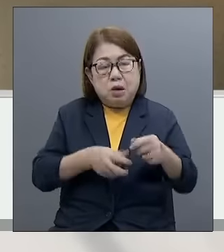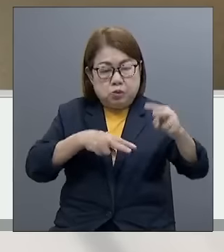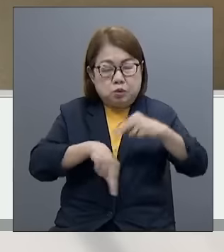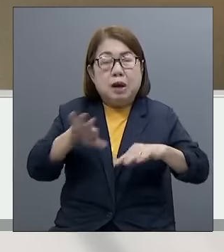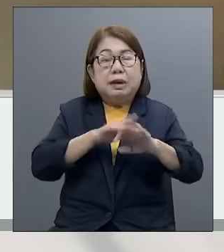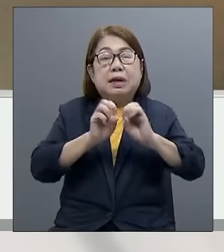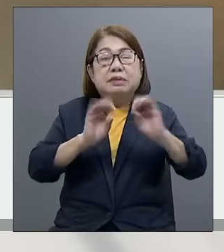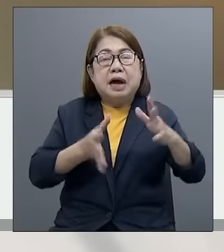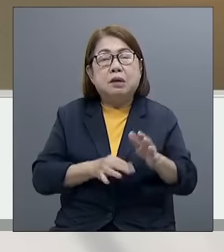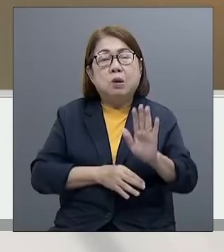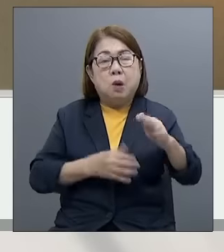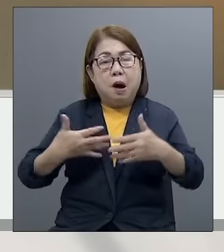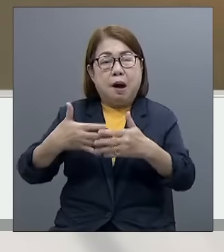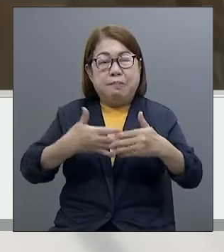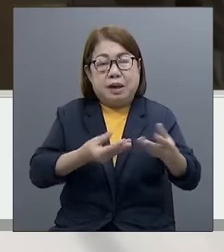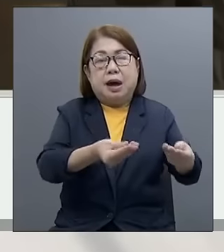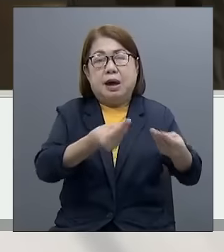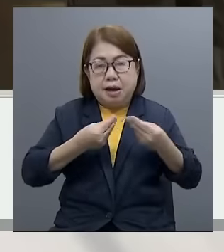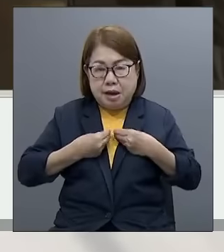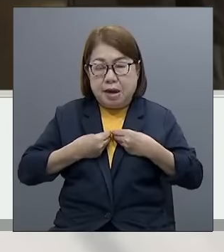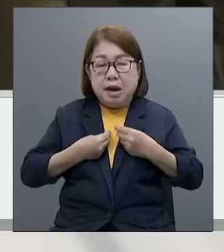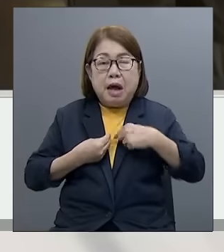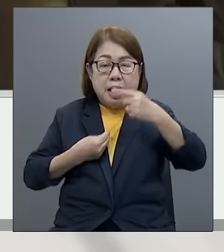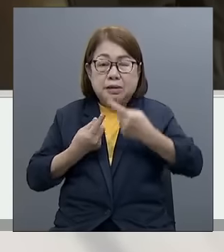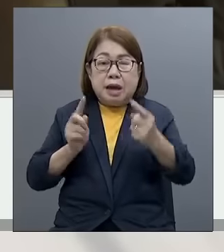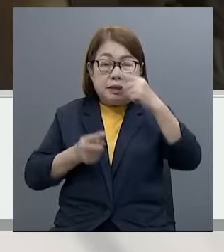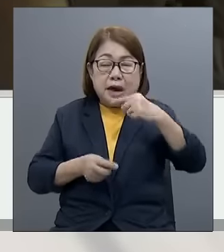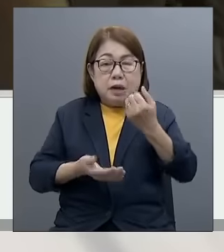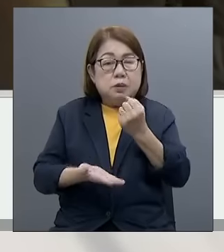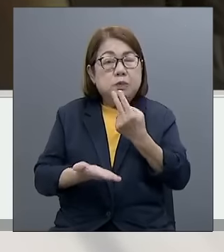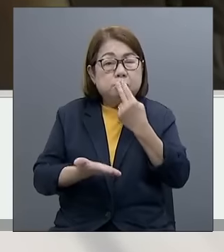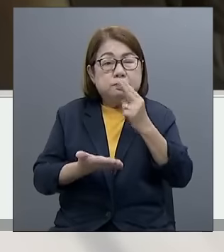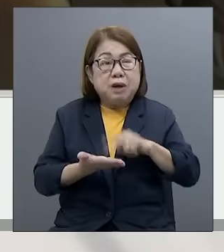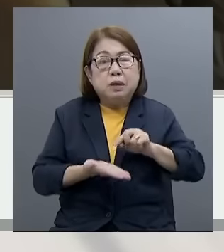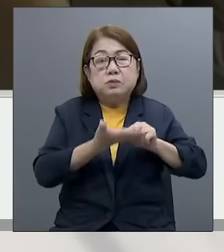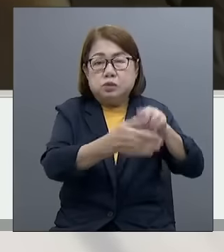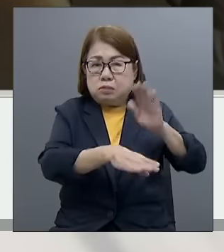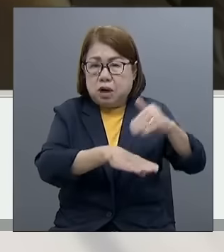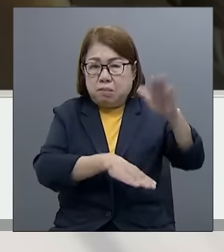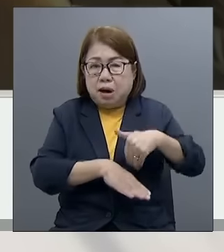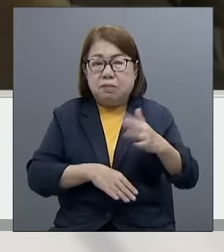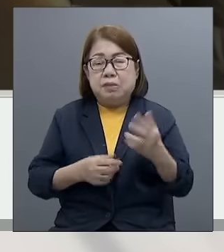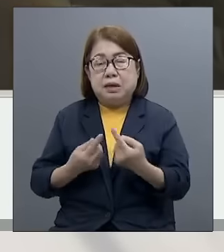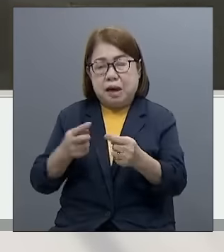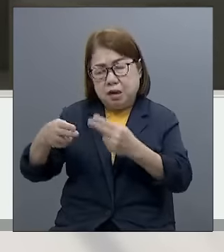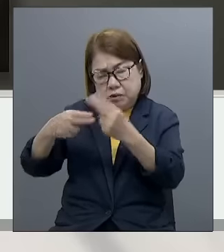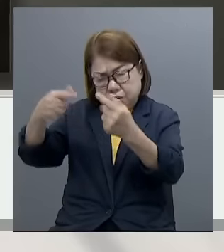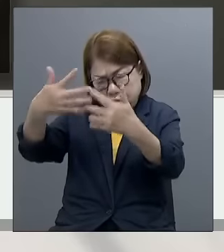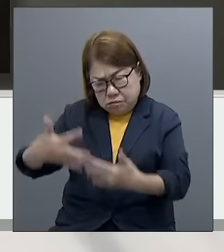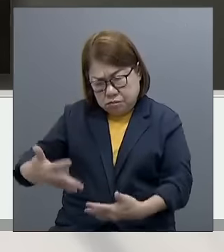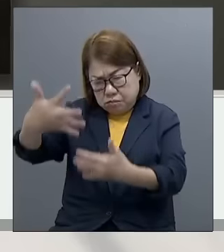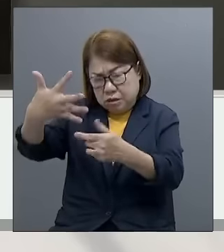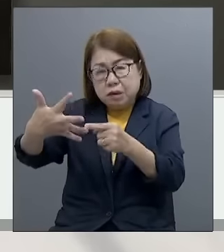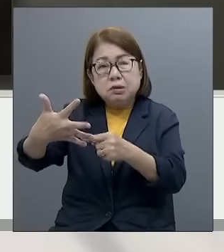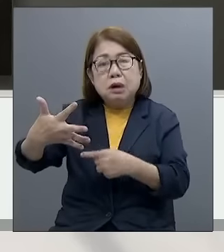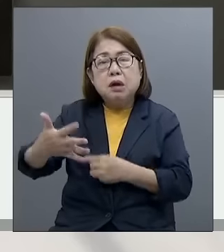ไทยไม่เคยทำหนังสือไปขอทวงคืนโกลเด้นบอยนะคะไม่พบว่าอยู่ในลิสต์ที่รัฐบาลไทยจะติดตามทวงคืน